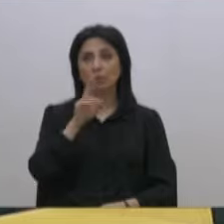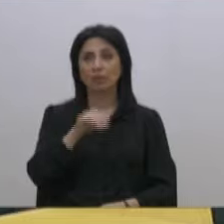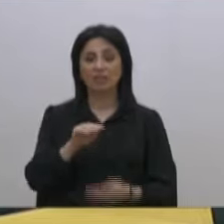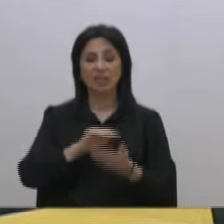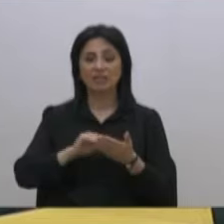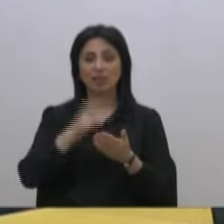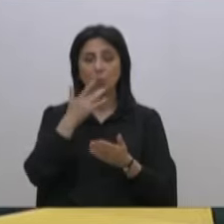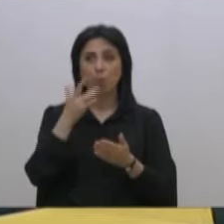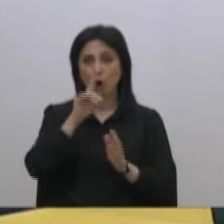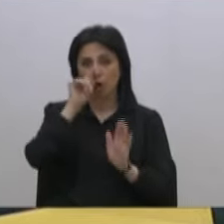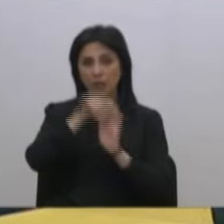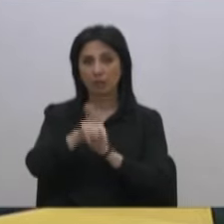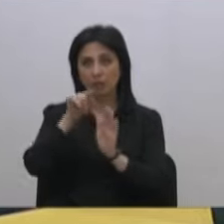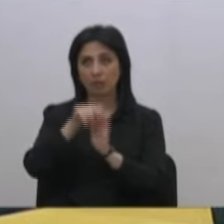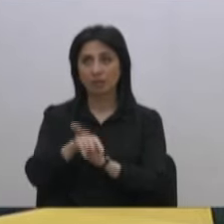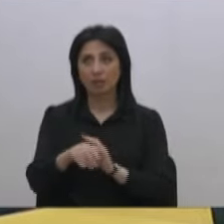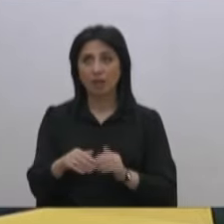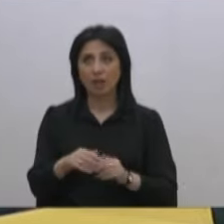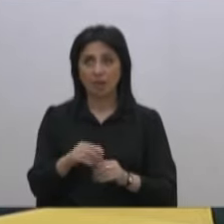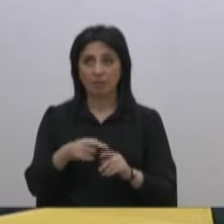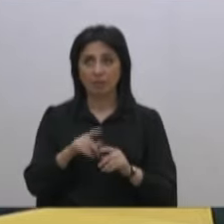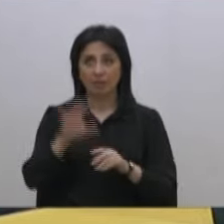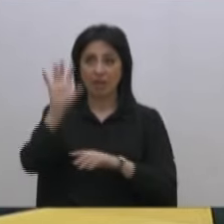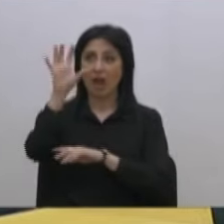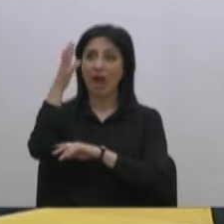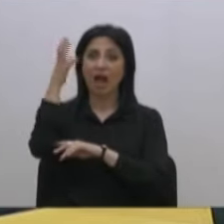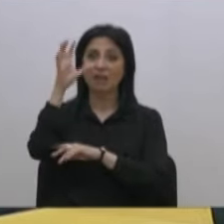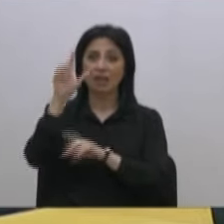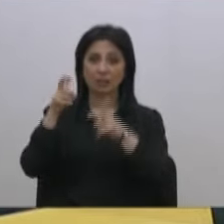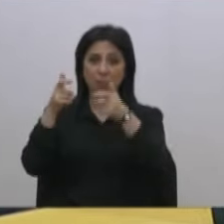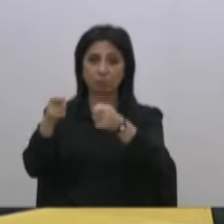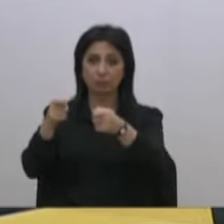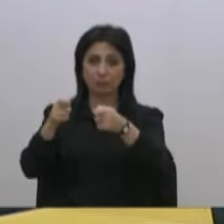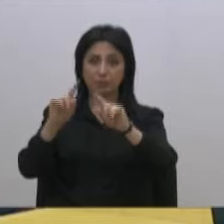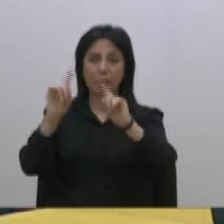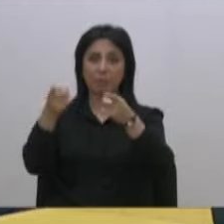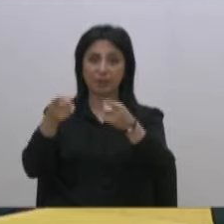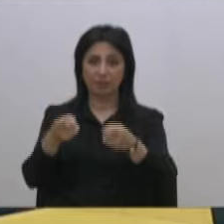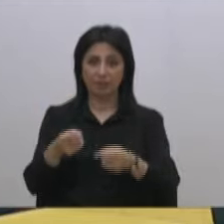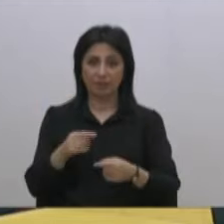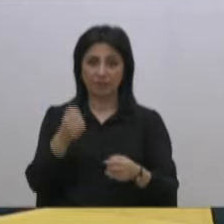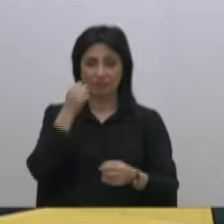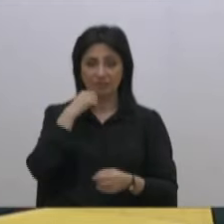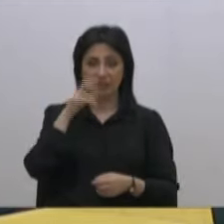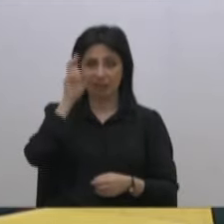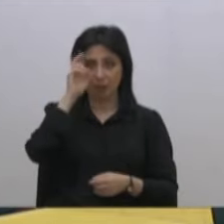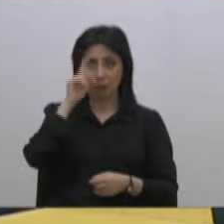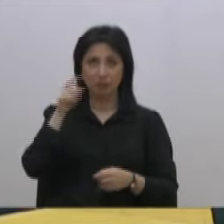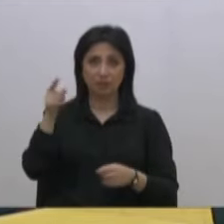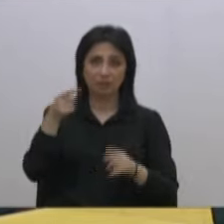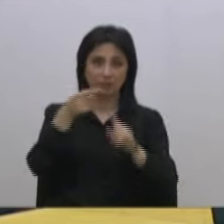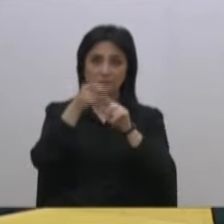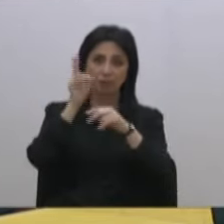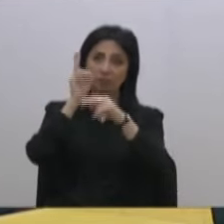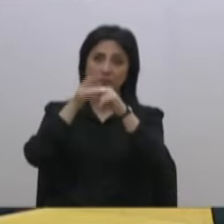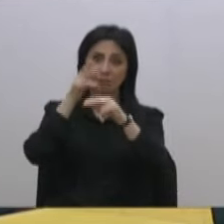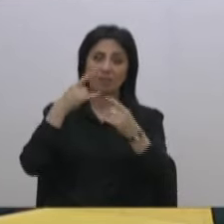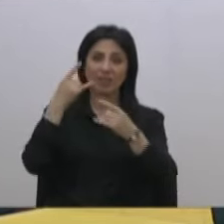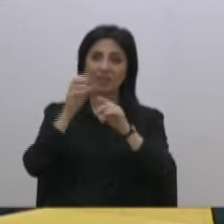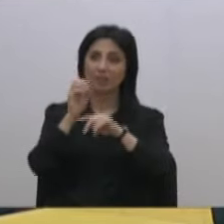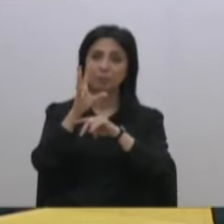სარედაქციო პოლიტიკაზე არაფერს აღარ ამბობ. ბოლოს ანტენებს აპატიმრებდნენ. ანტენებს აპატიმრებდა წინა ხელისუფლებას, რომ სიგნალი არ გადაეცა